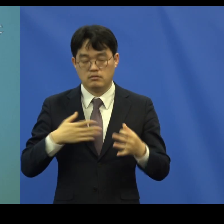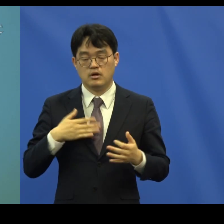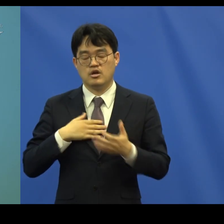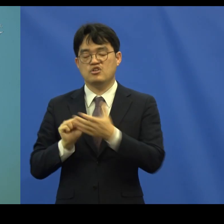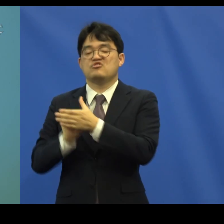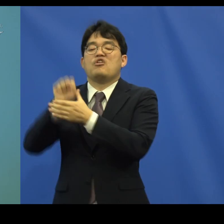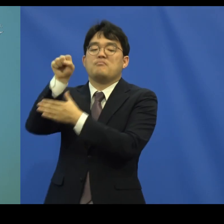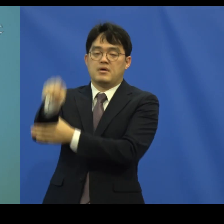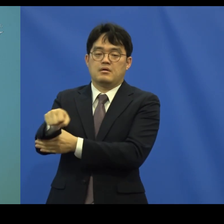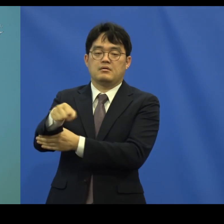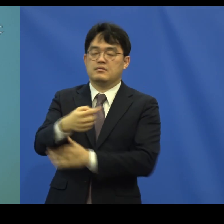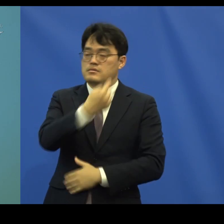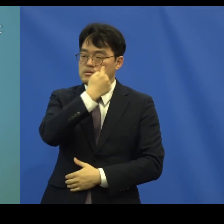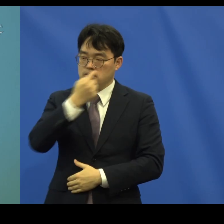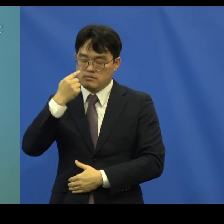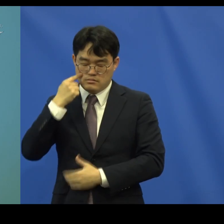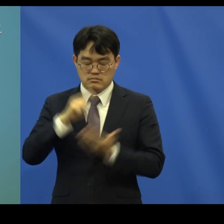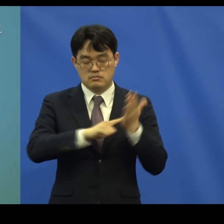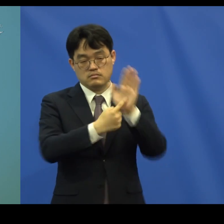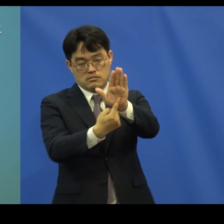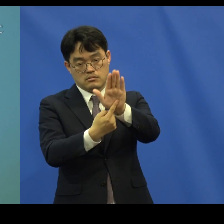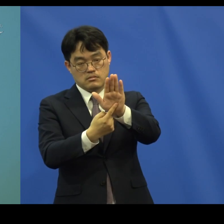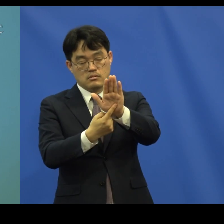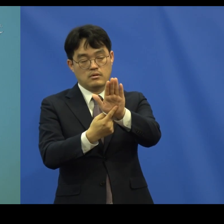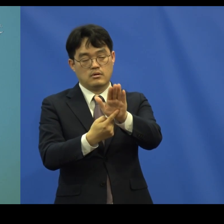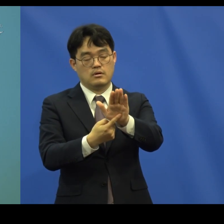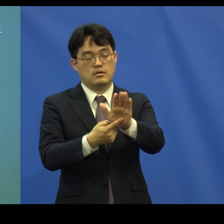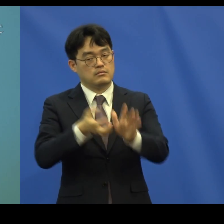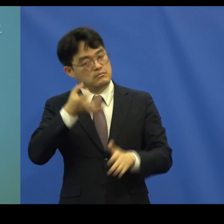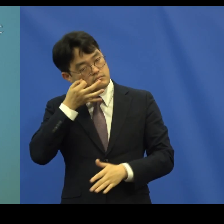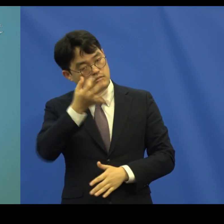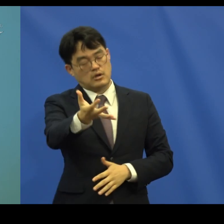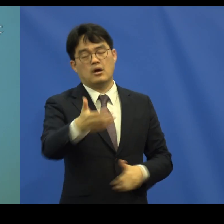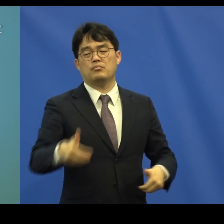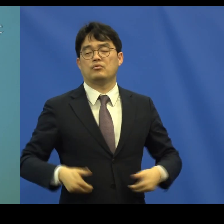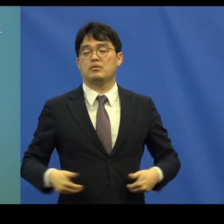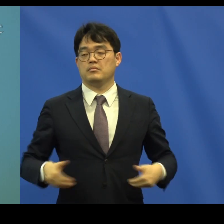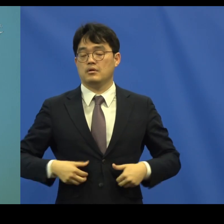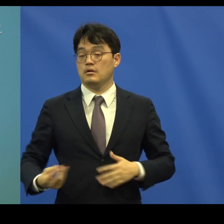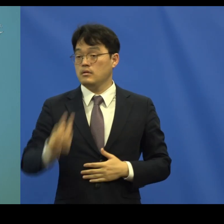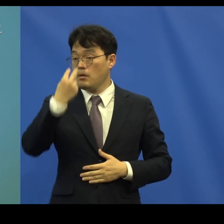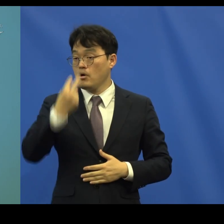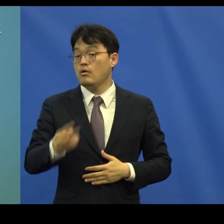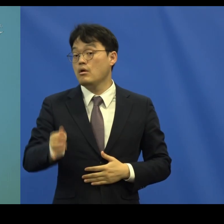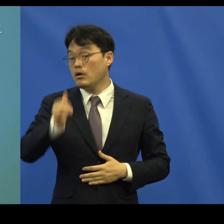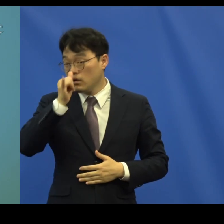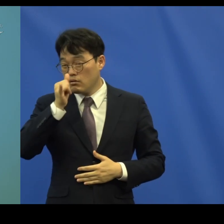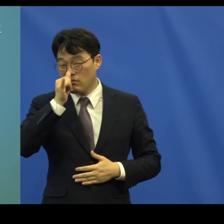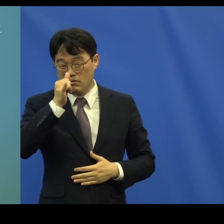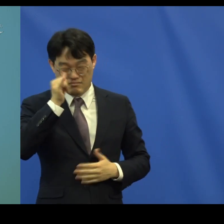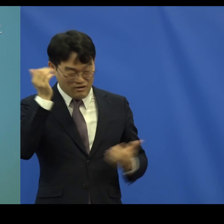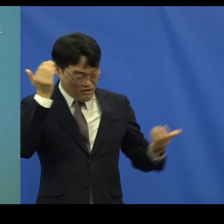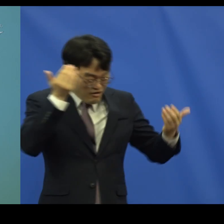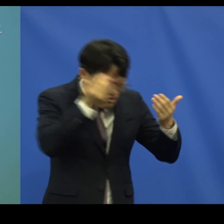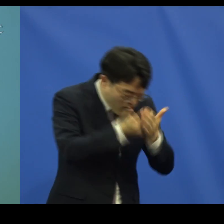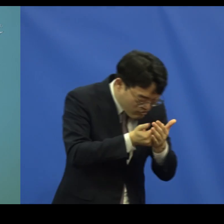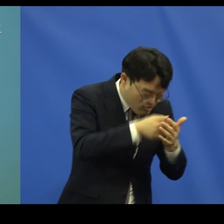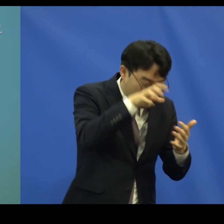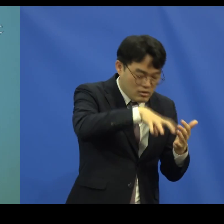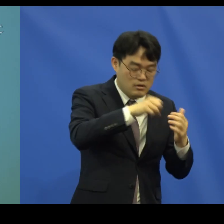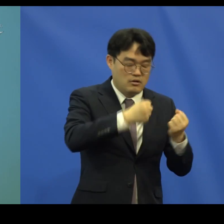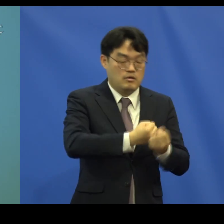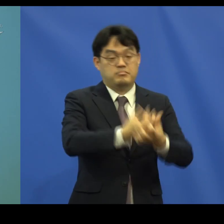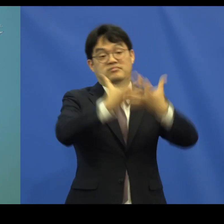교회다운 교회, 생명력을 가지고 있는 교회, 그 역사 속에 그 어둠을 밝혀내고 죽은 자를 살려내는,